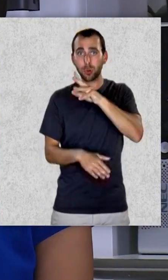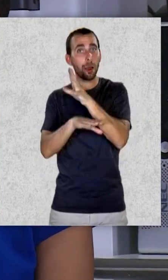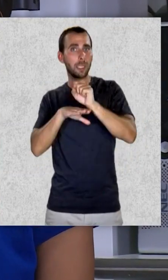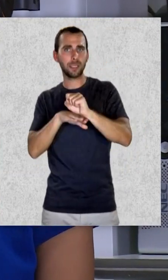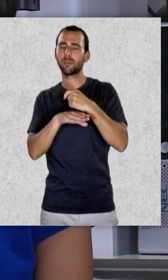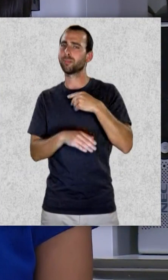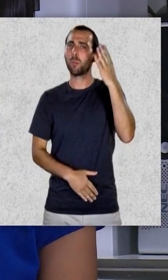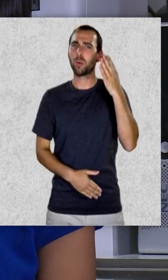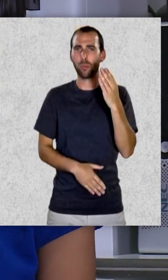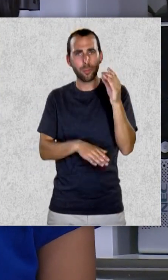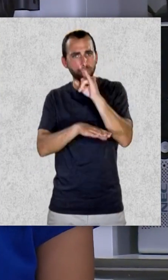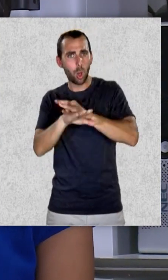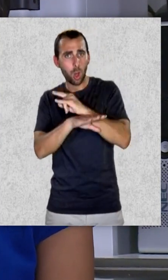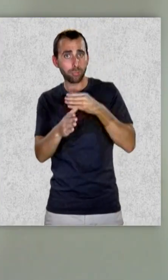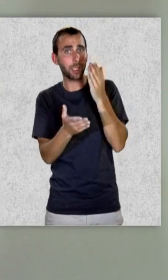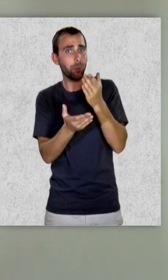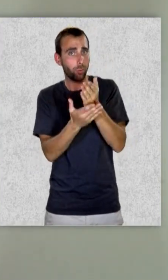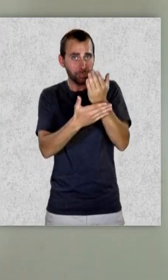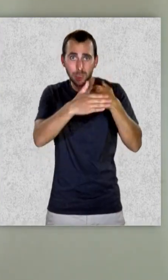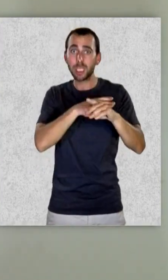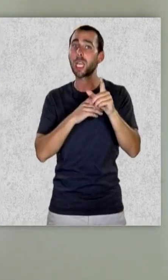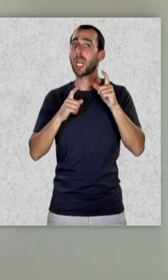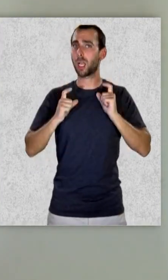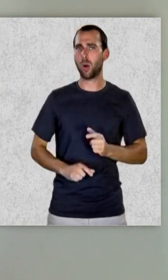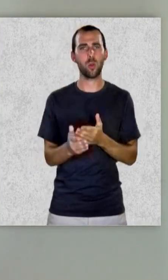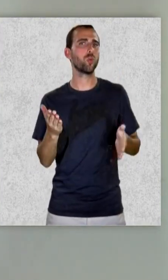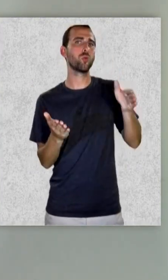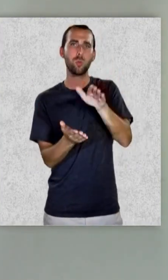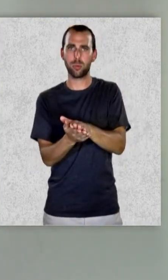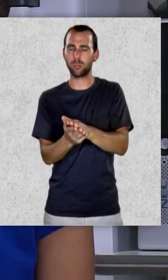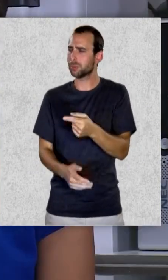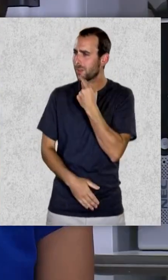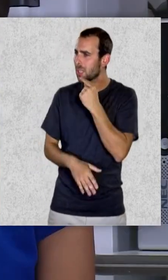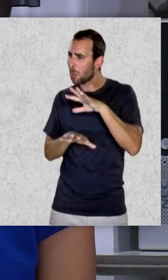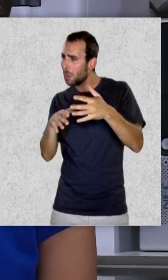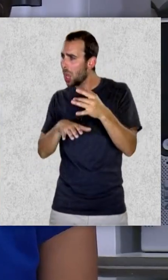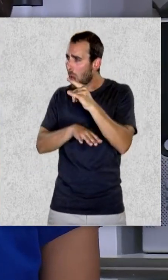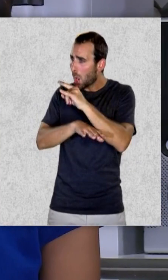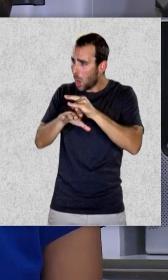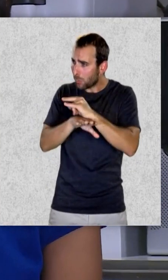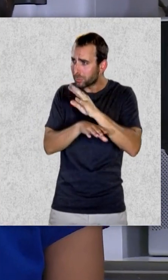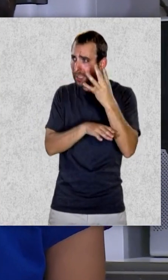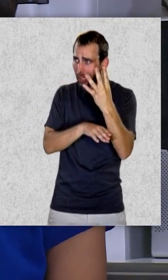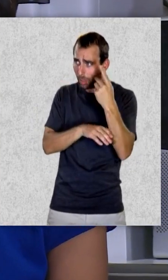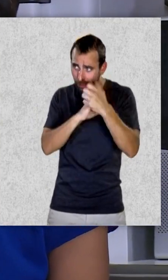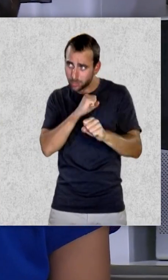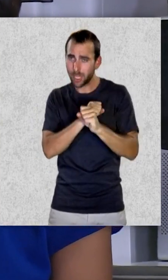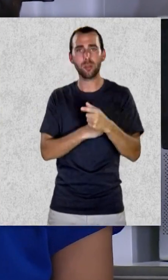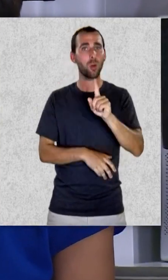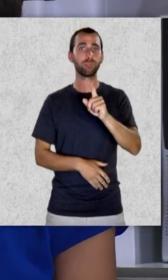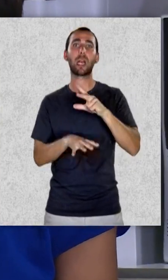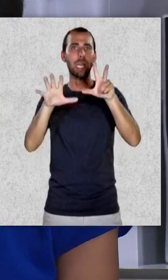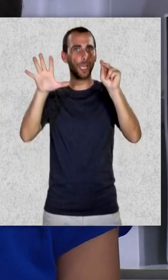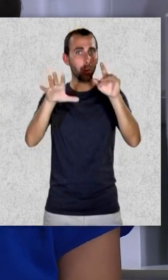de doubler nos heures d'intervention en école. Parce qu'en fait, ça se situe vers 4 heures par semaine. 80 heures par semaine. 80 heures par semaine.